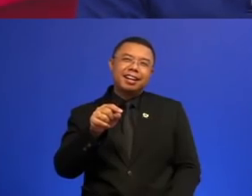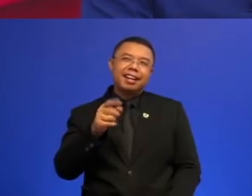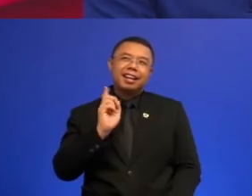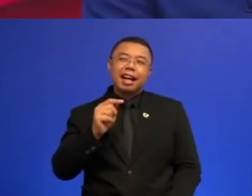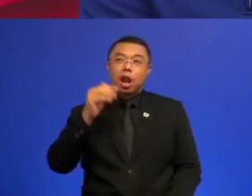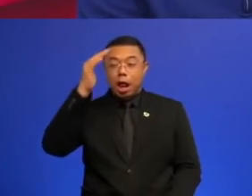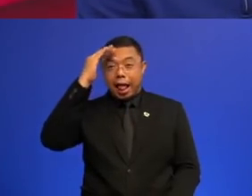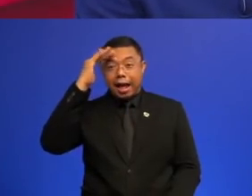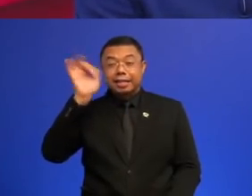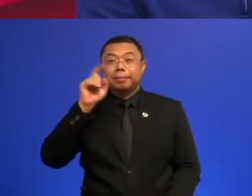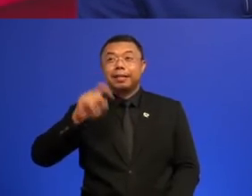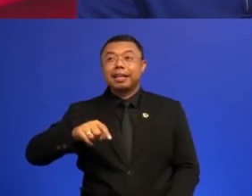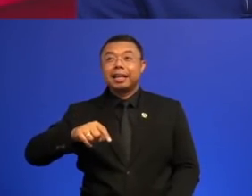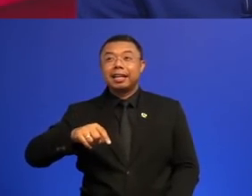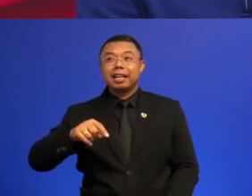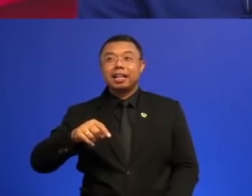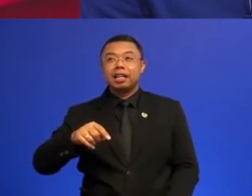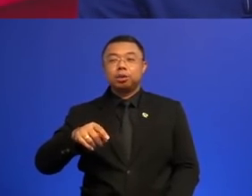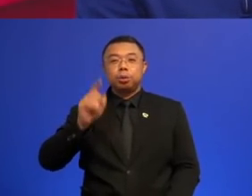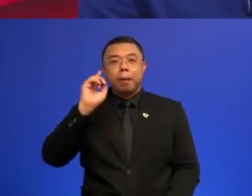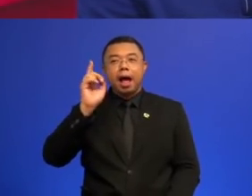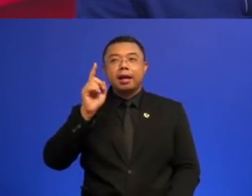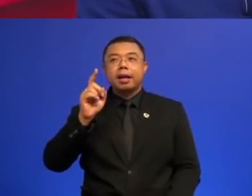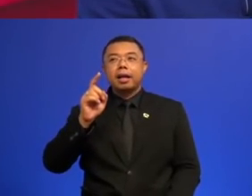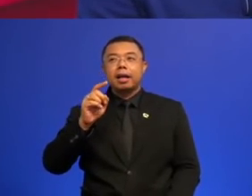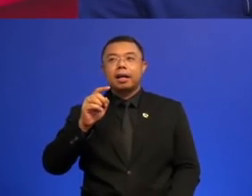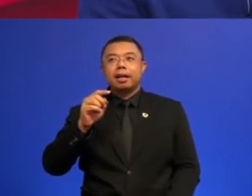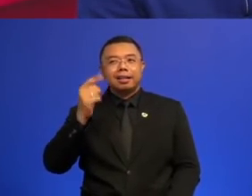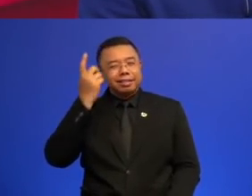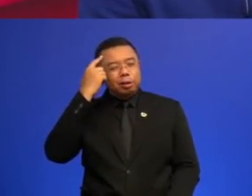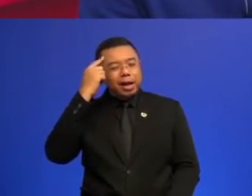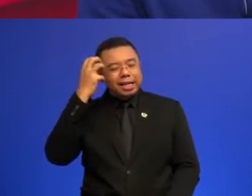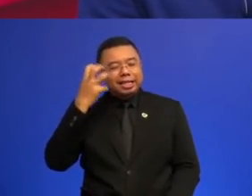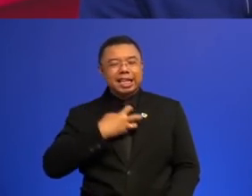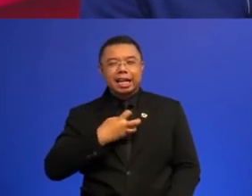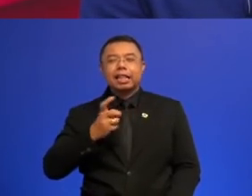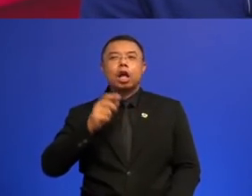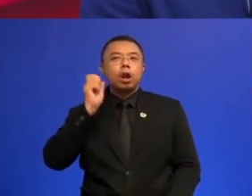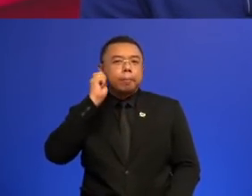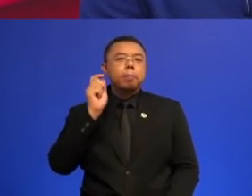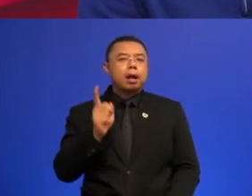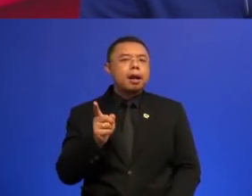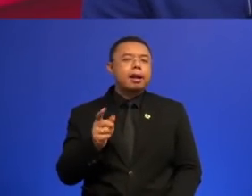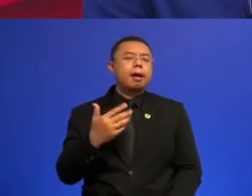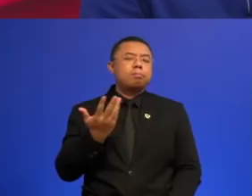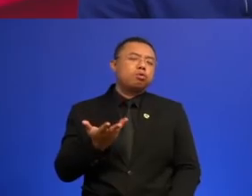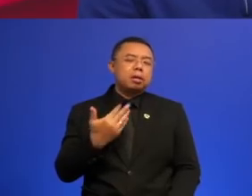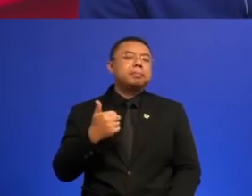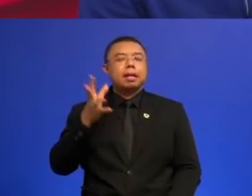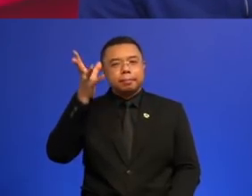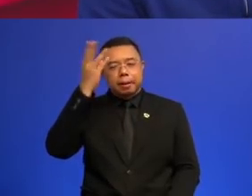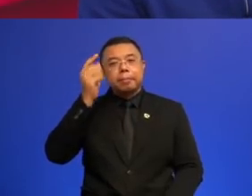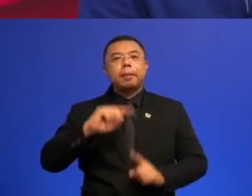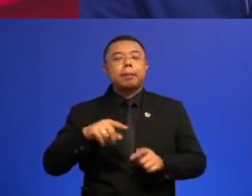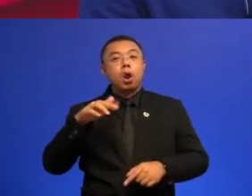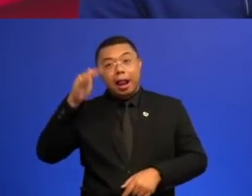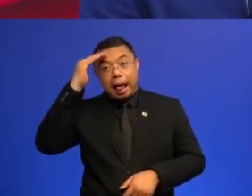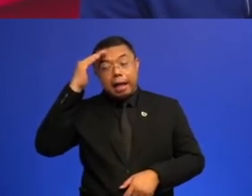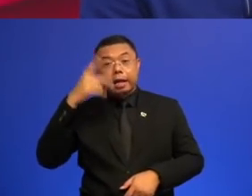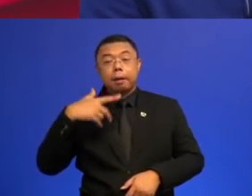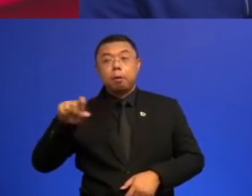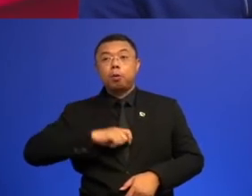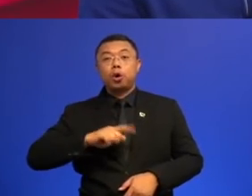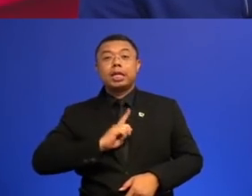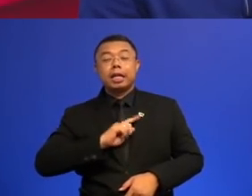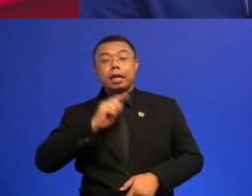Kalau sampai laki-laki begini itu serem nih. Sakit jiwanya. Kalau perempuan masih mungkin, bisa dimengerti. Tapi kalau laki-laki mau bunuh